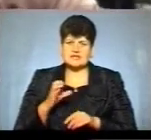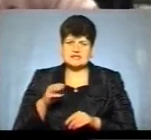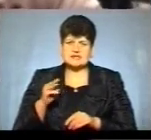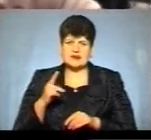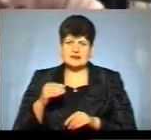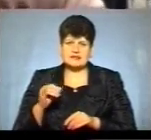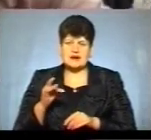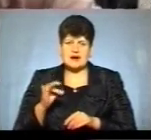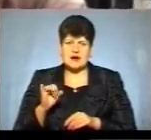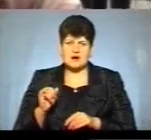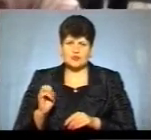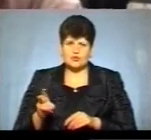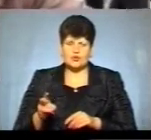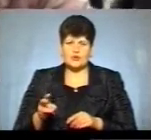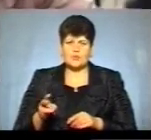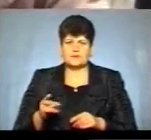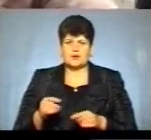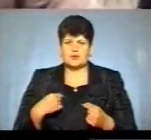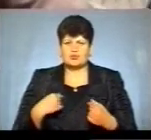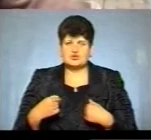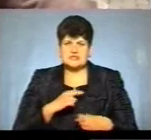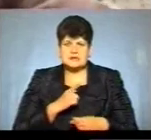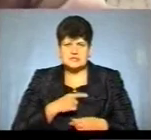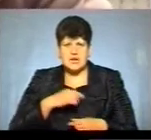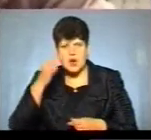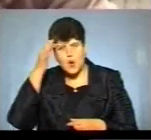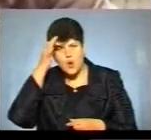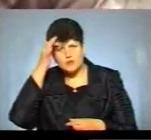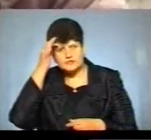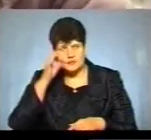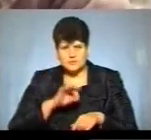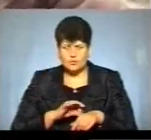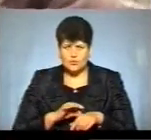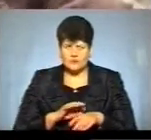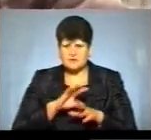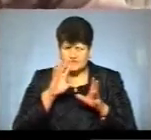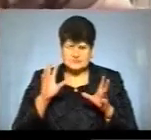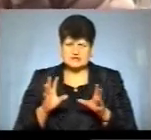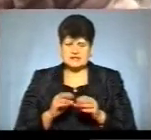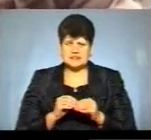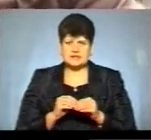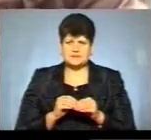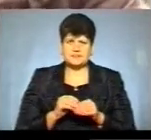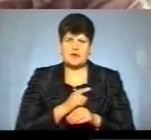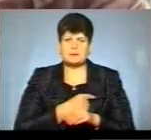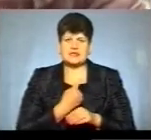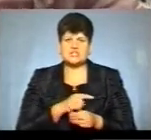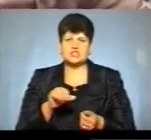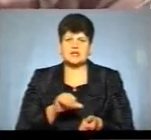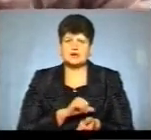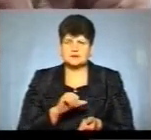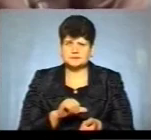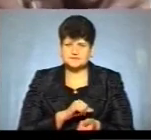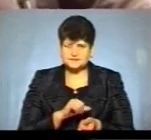раку мучаться сильними головними болями, сильними болями взагалі. І медичний канабіс